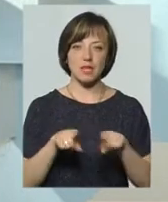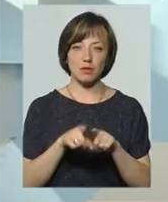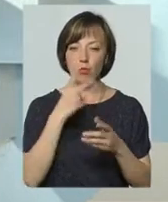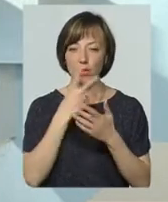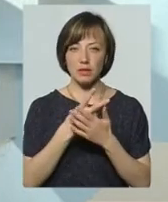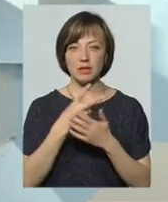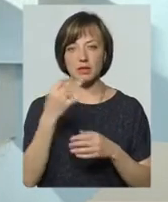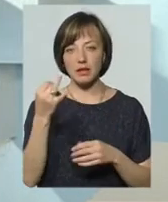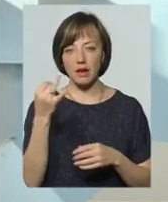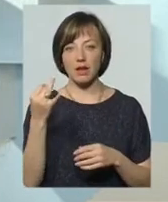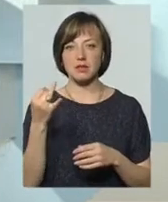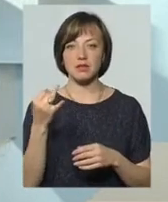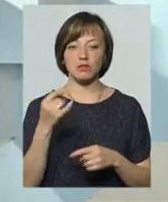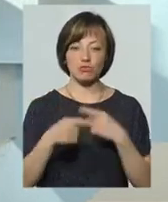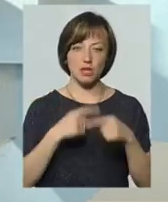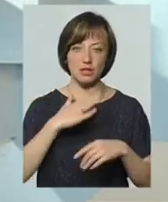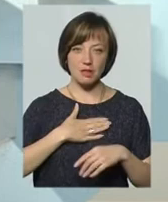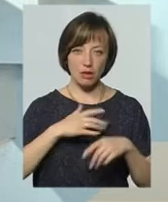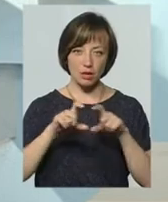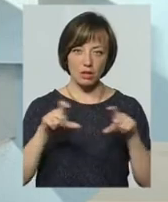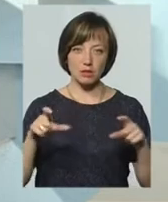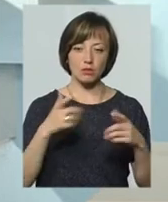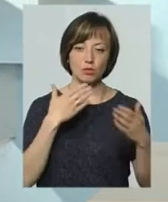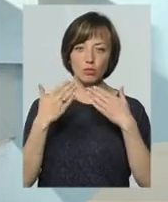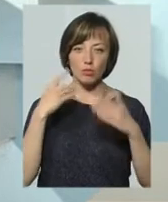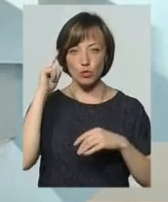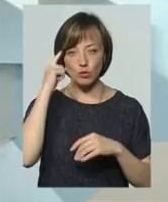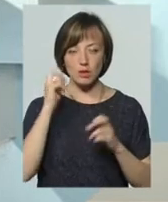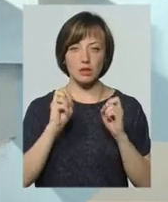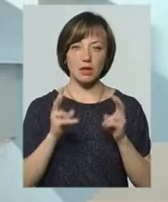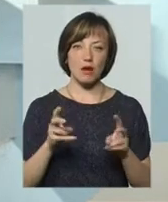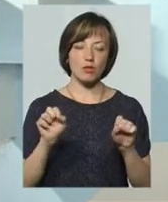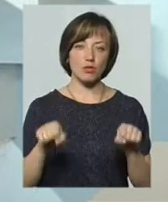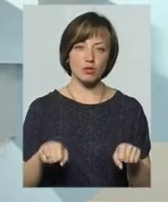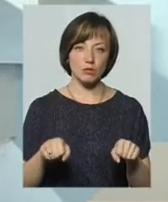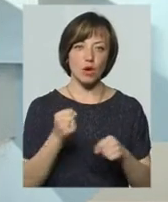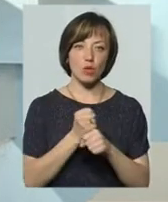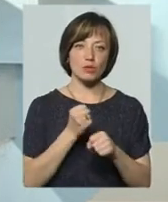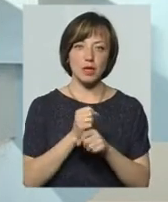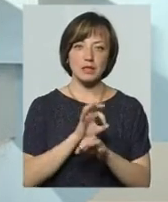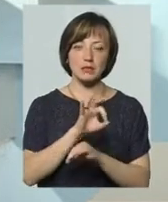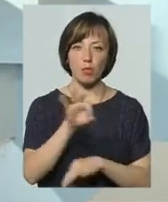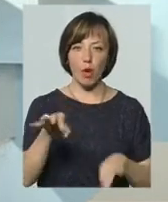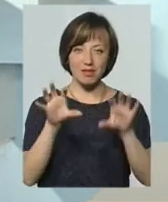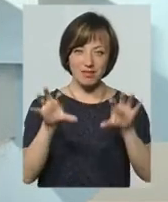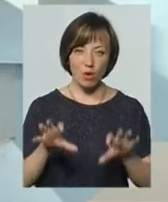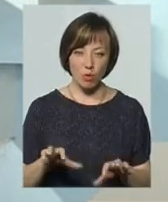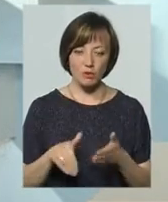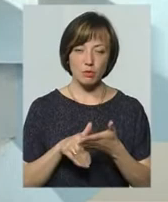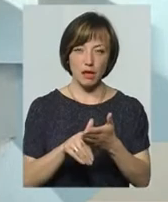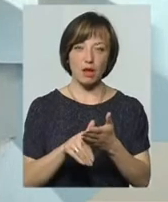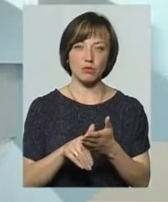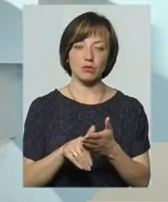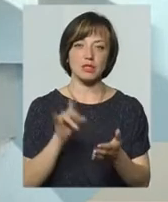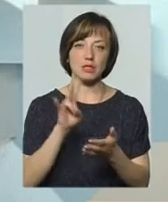проявити інтерес, навіть можливо через нашу агенцію, скомунікувати і подумати, яким чином ми можемо розробляти якісь законопроекти, які будуть сприяти